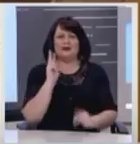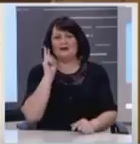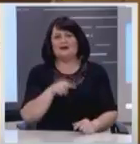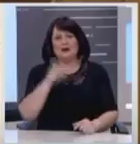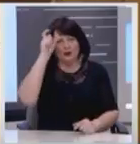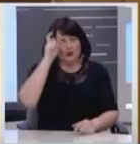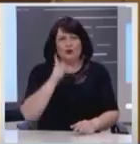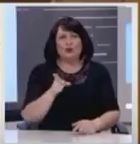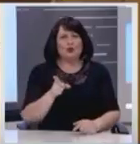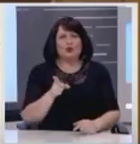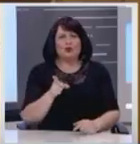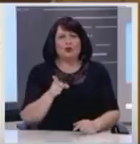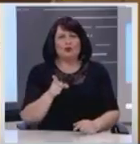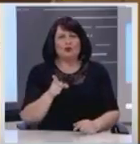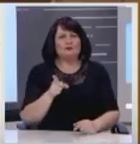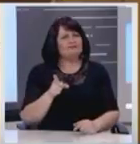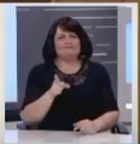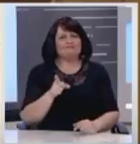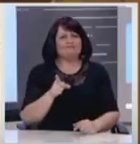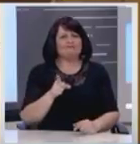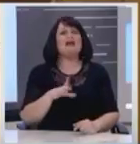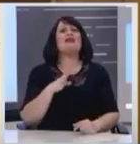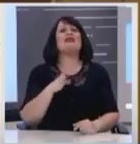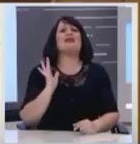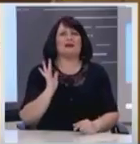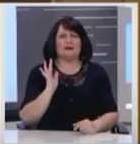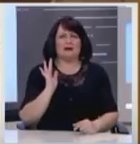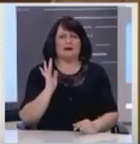Τουρκία δεν είχε γλυκά πρόθεση